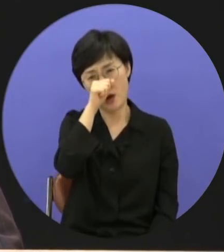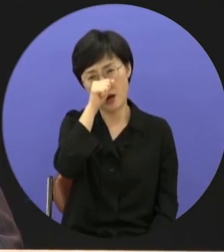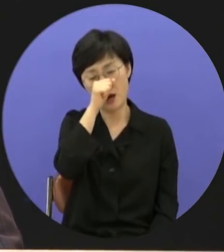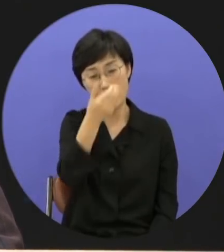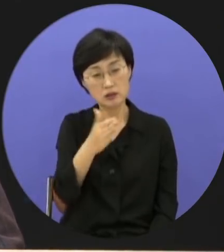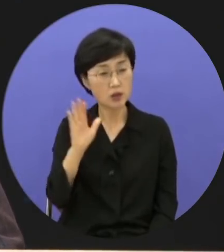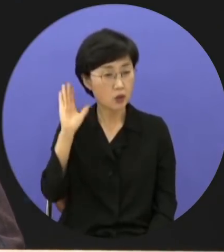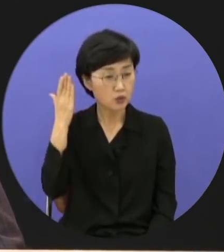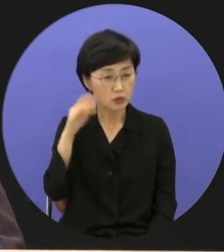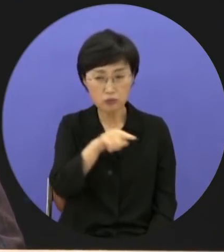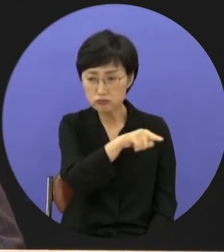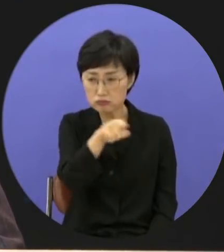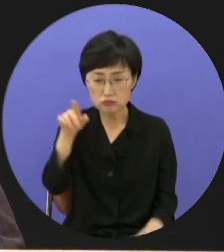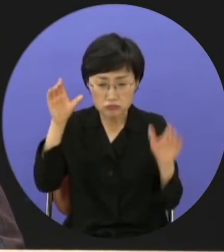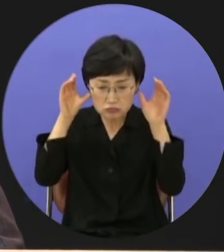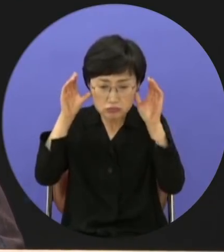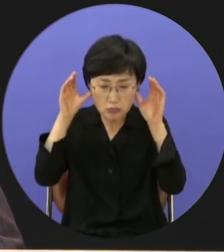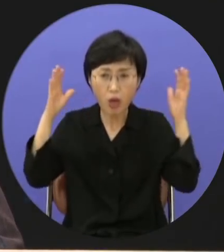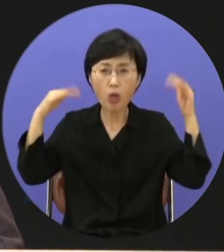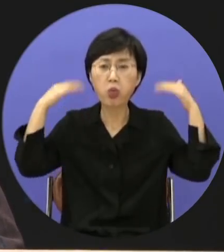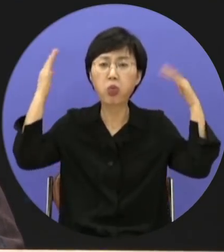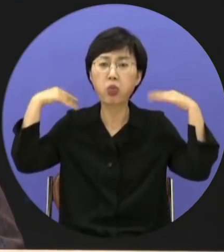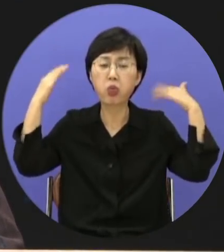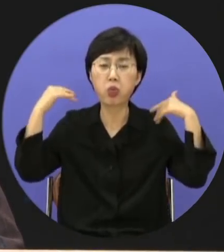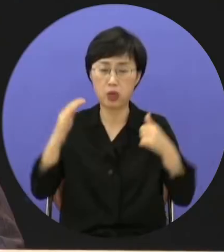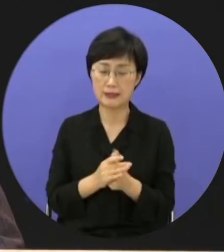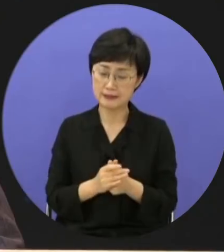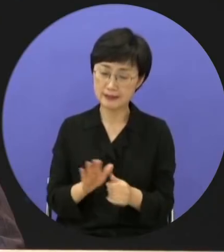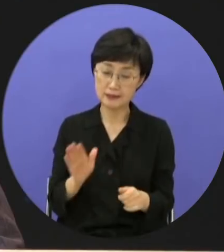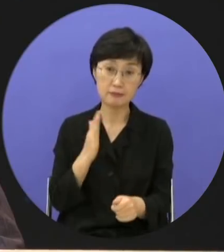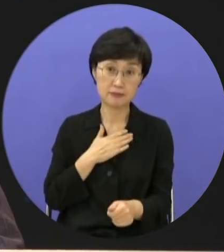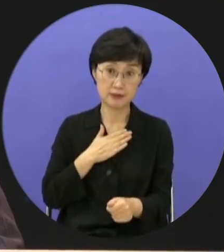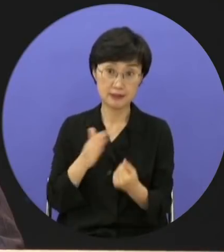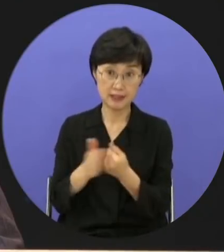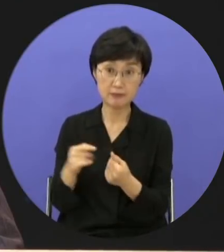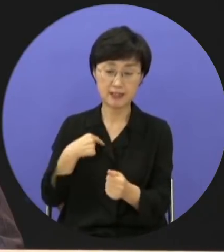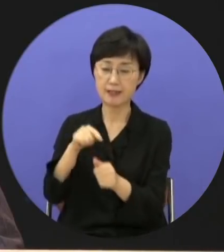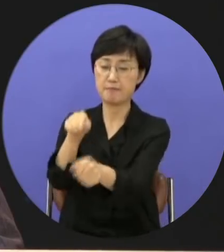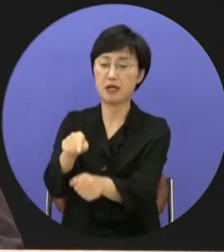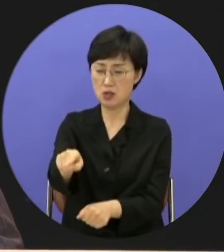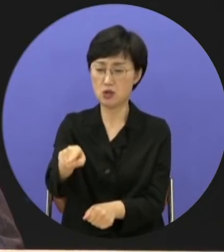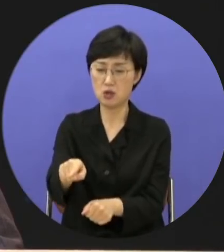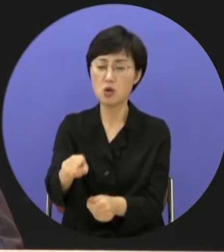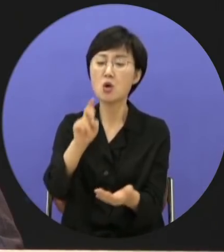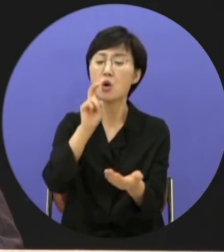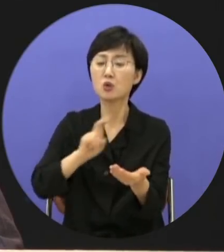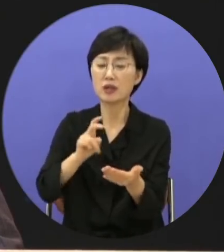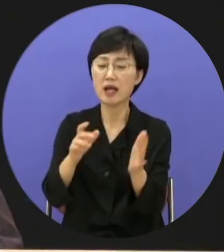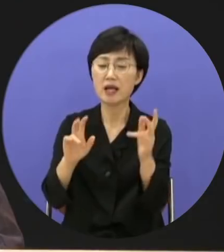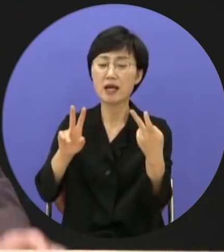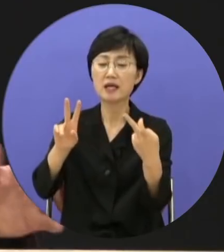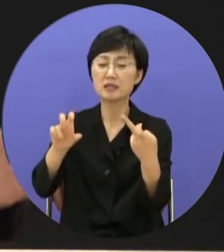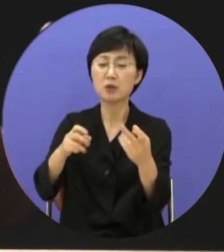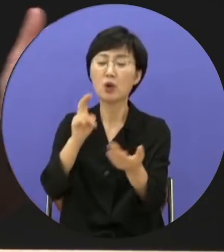carols so that we can restore that kind of culture, so that all the storefronts, all the stores and shops, and you can hear that on the street, you have that all turned on. 뭐 세상 것 좀